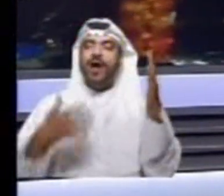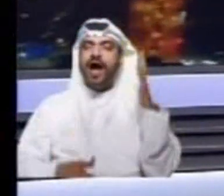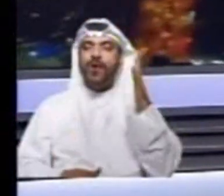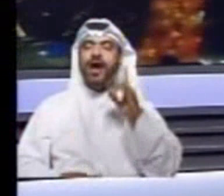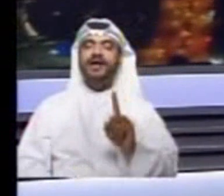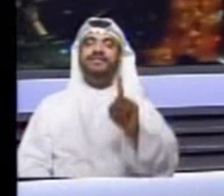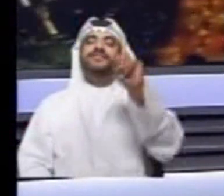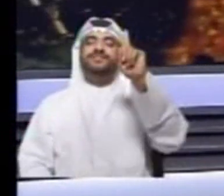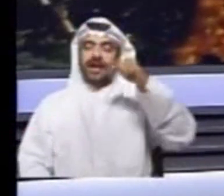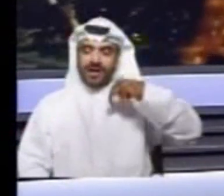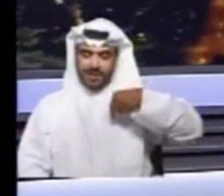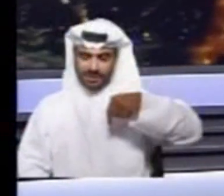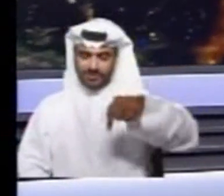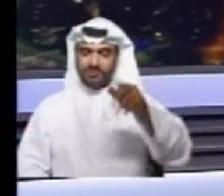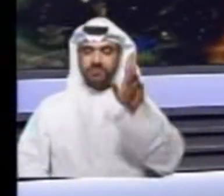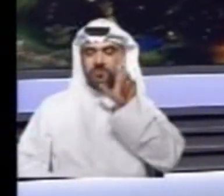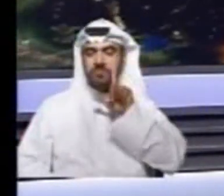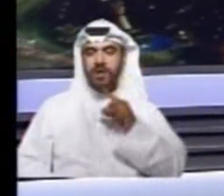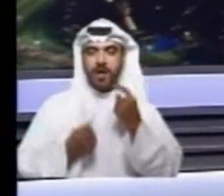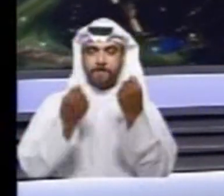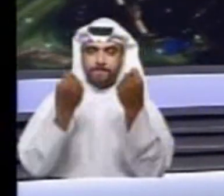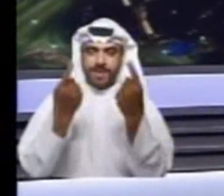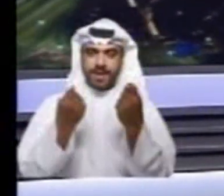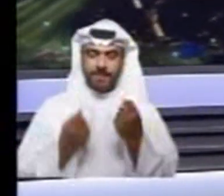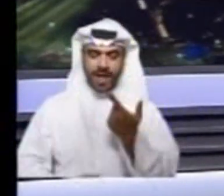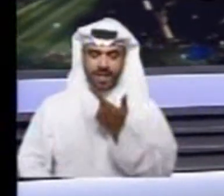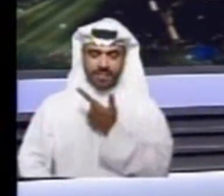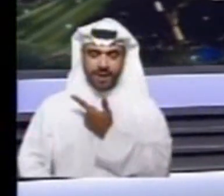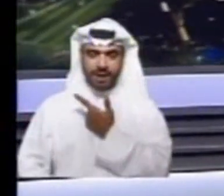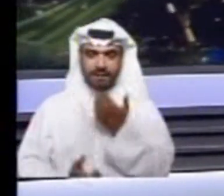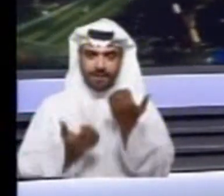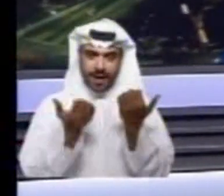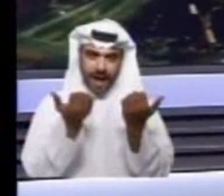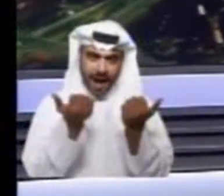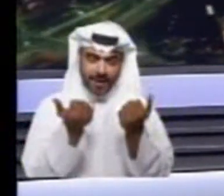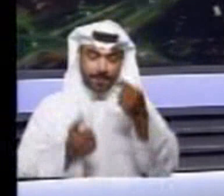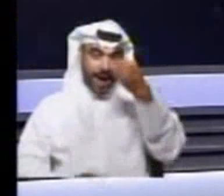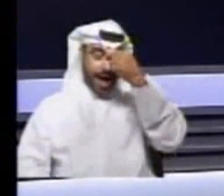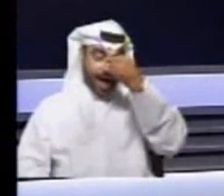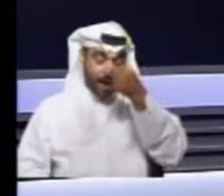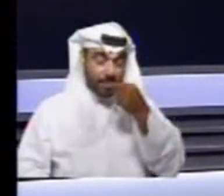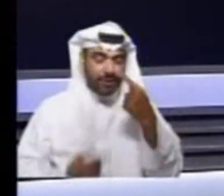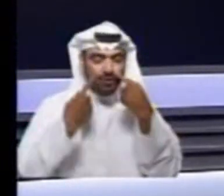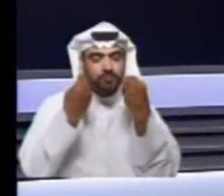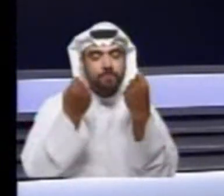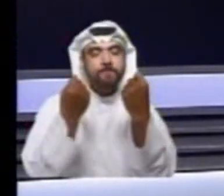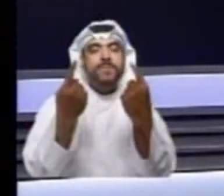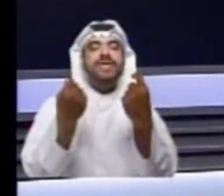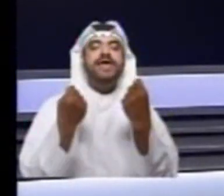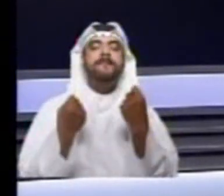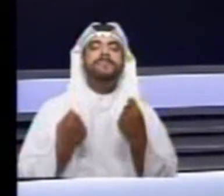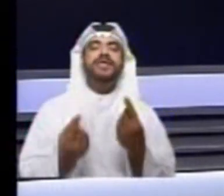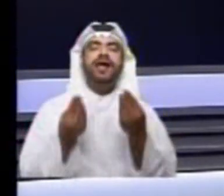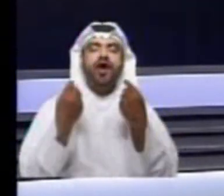مرة ثانية ابتداء من يوم الجمعة. عبور السحب راح يستمر ويانا بين الحين والآخر. أجواءنا مستقرة معتدلة خلال النهار، أجواء